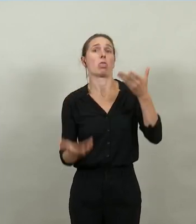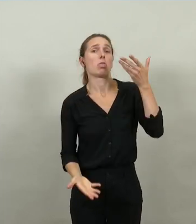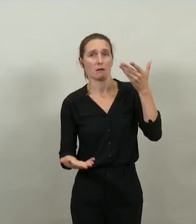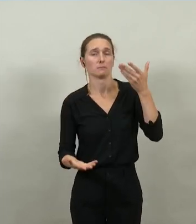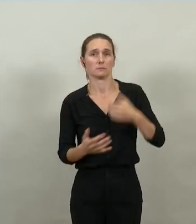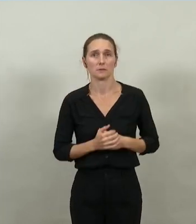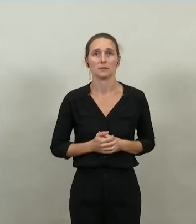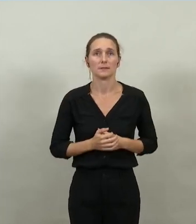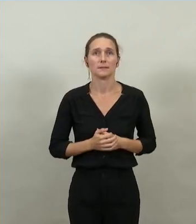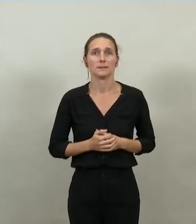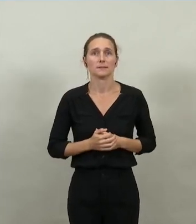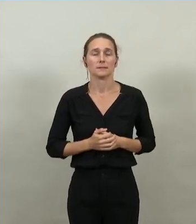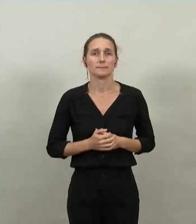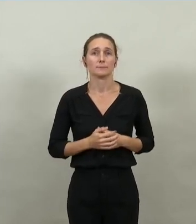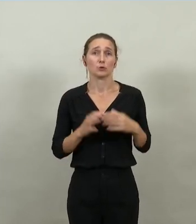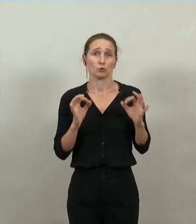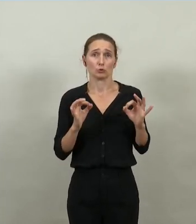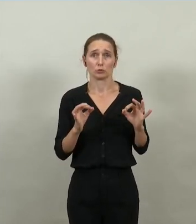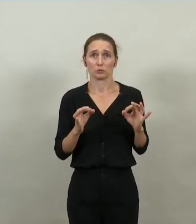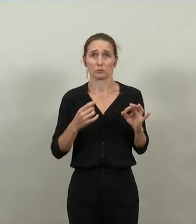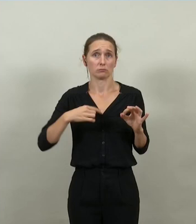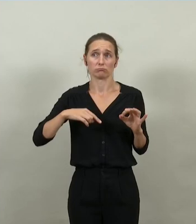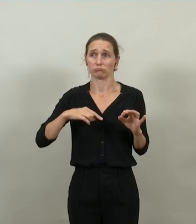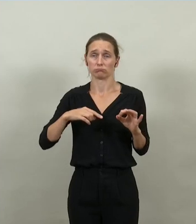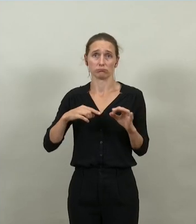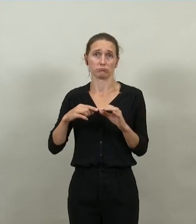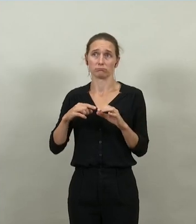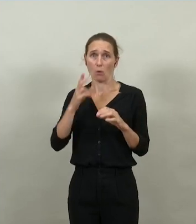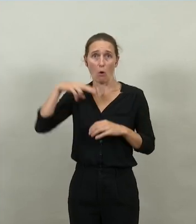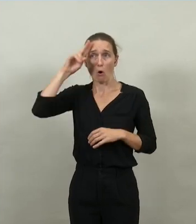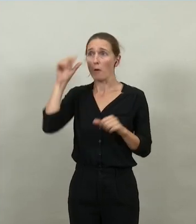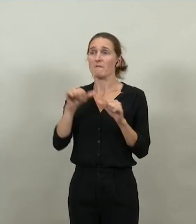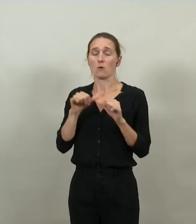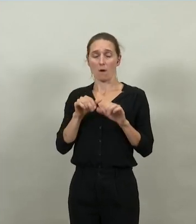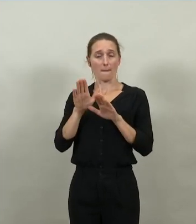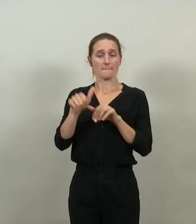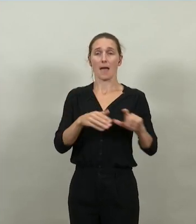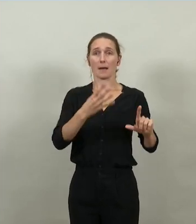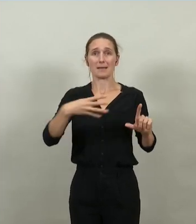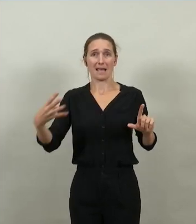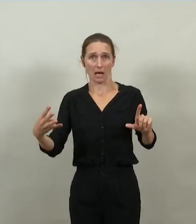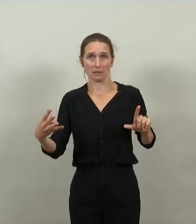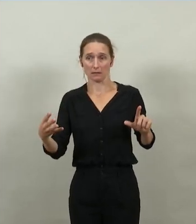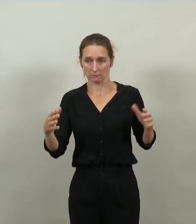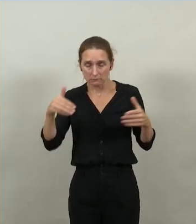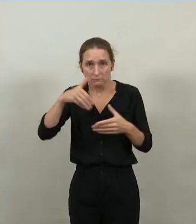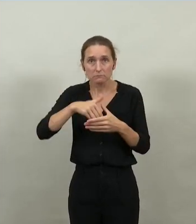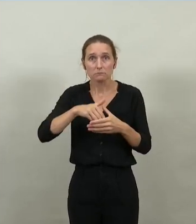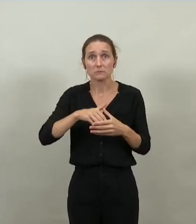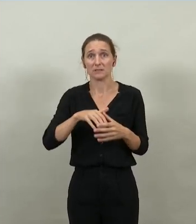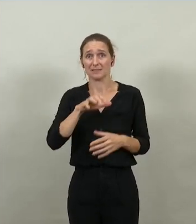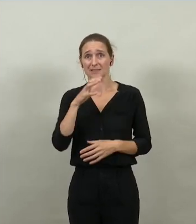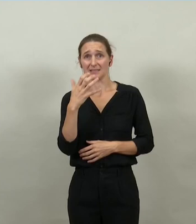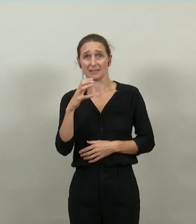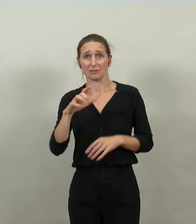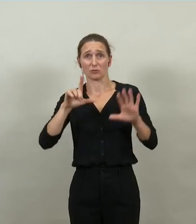on a fait effectivement du bassin méditerranéen donc qui représente quand même plus de 570 millions